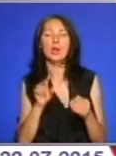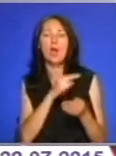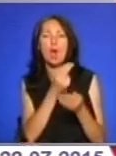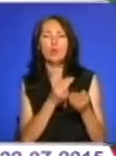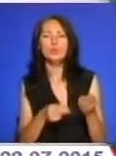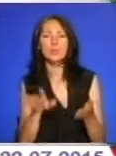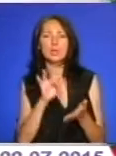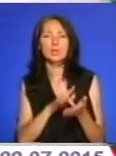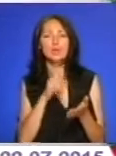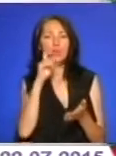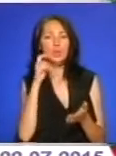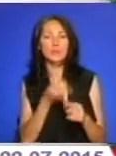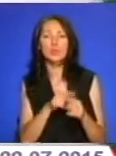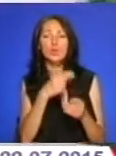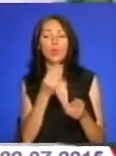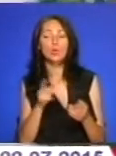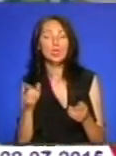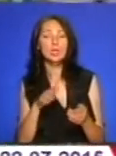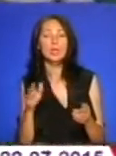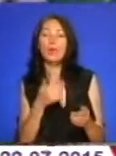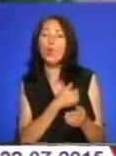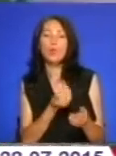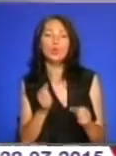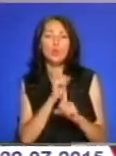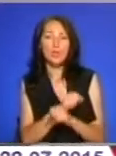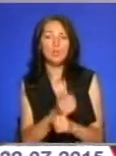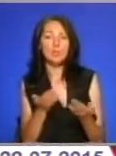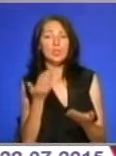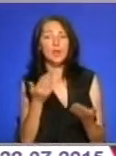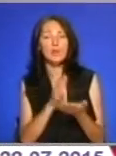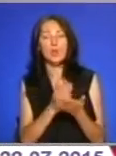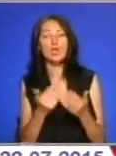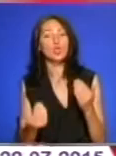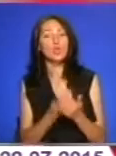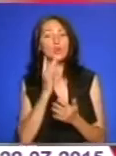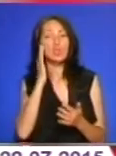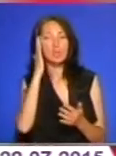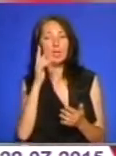центральній Україні. На цьому художниця не збирається спинятися і вже навіть має нові ідеї,